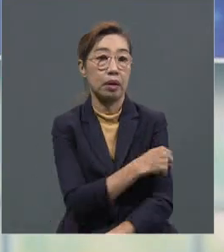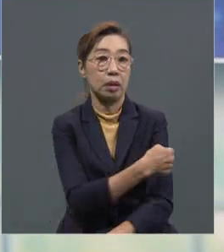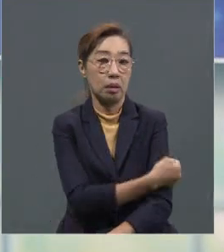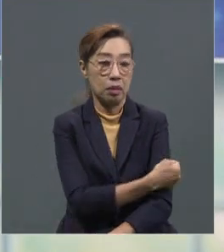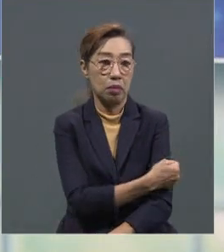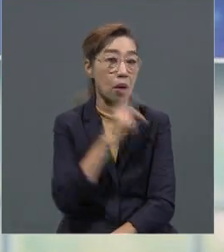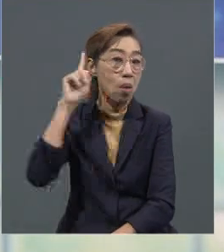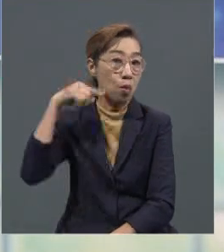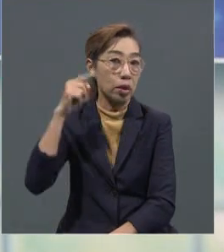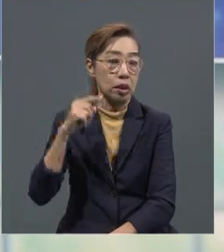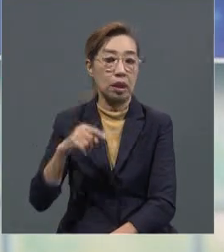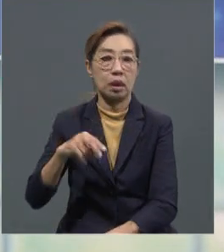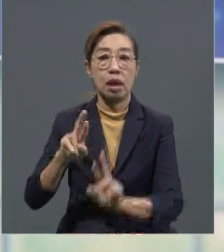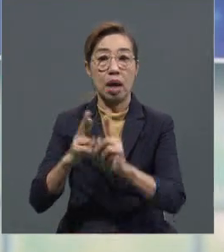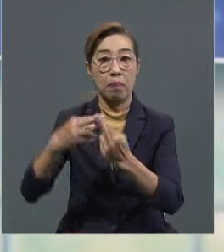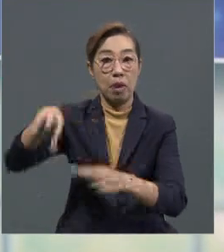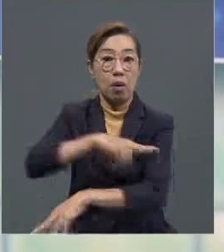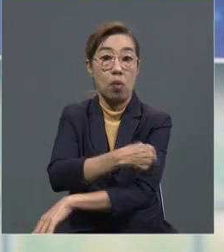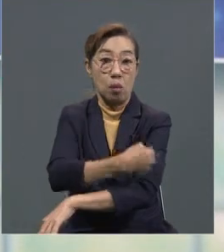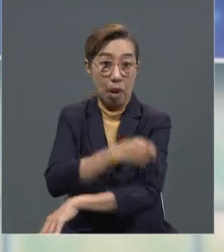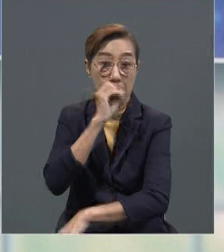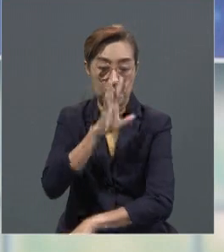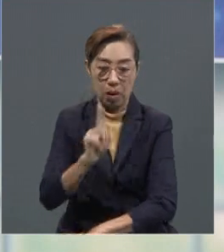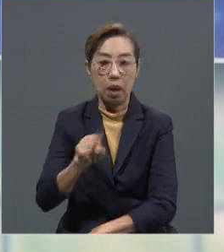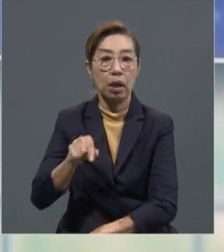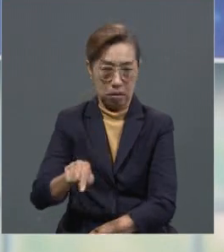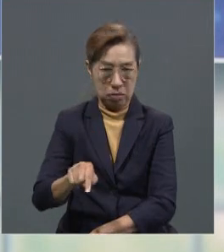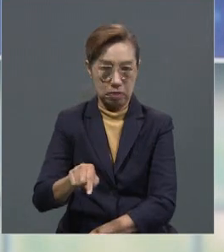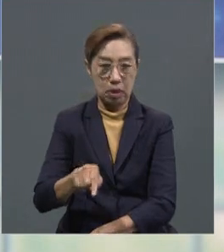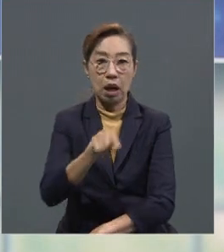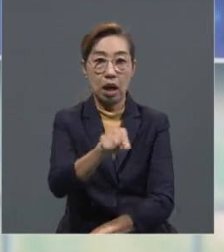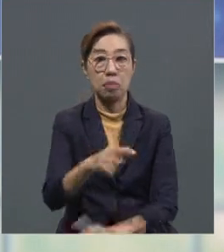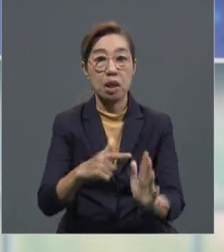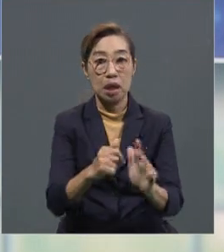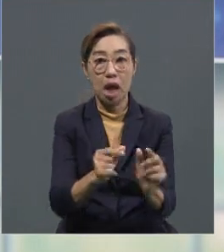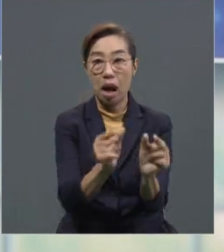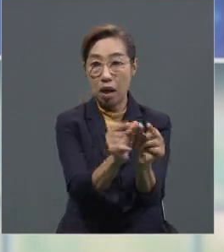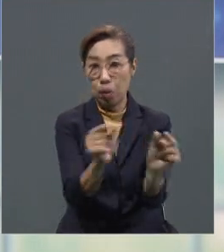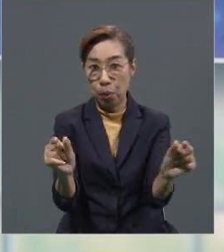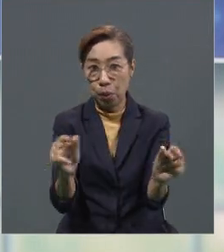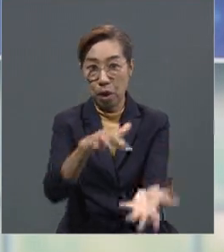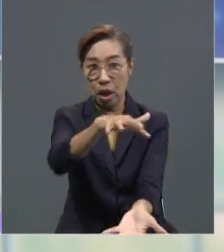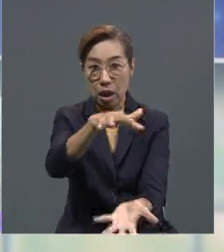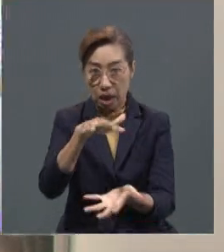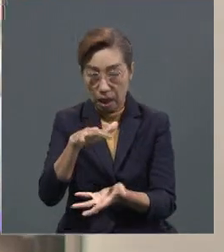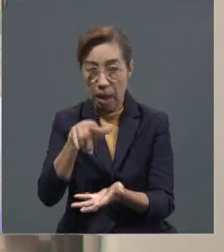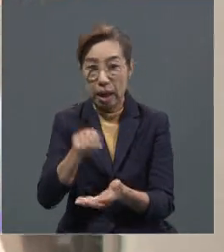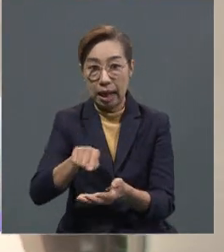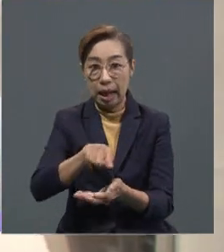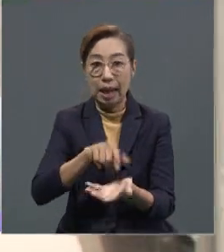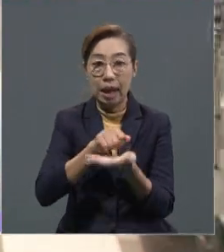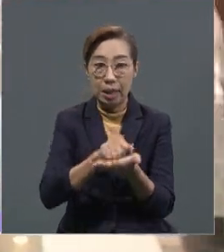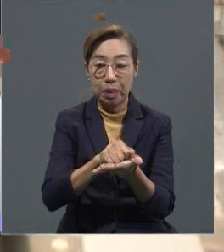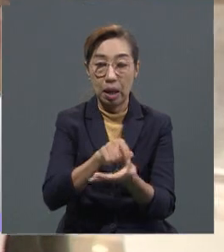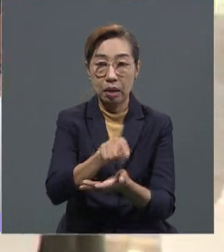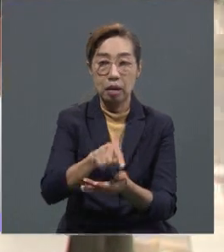พยาบาลรามาธิบดีก็บอกครับว่าโรงพยาบาลรามาธิบดีได้รับสนับสนุนวัคซีนเพื่อฉีดให้กับผู้รับบริการตามเกณฑ์มาตรฐานที่กรม